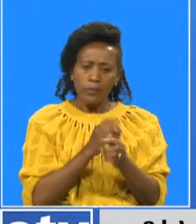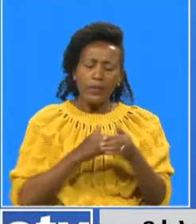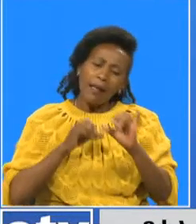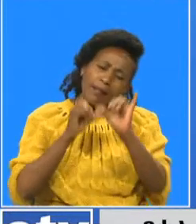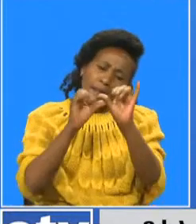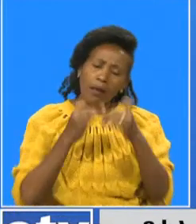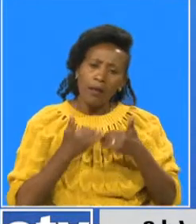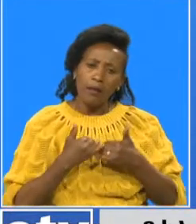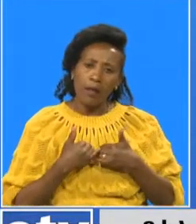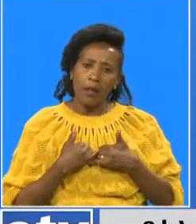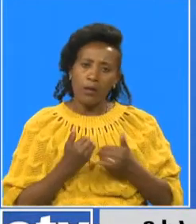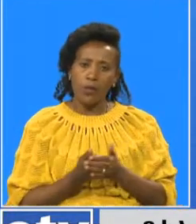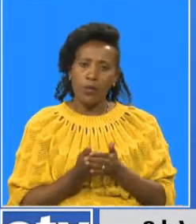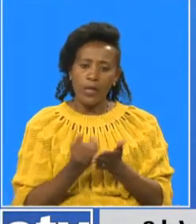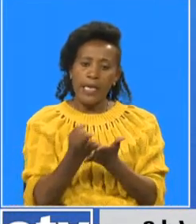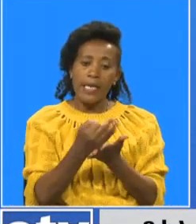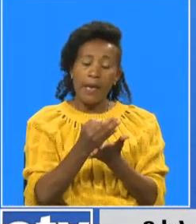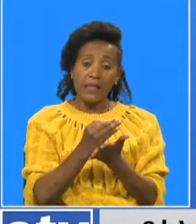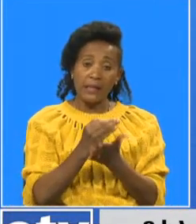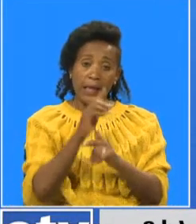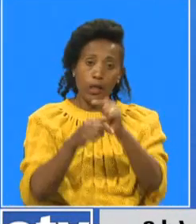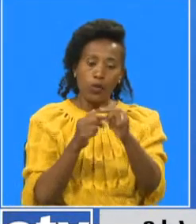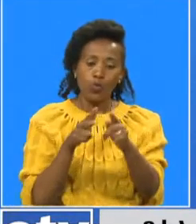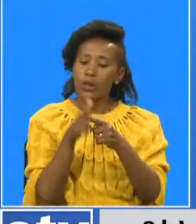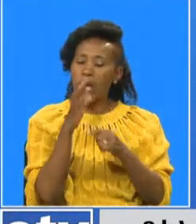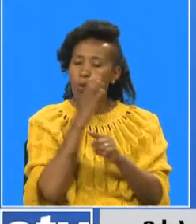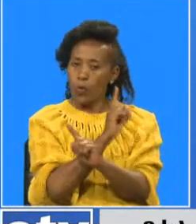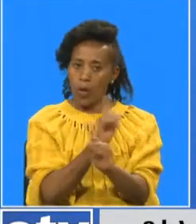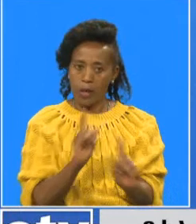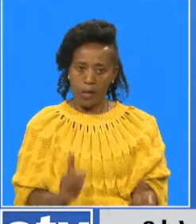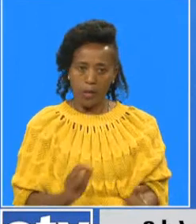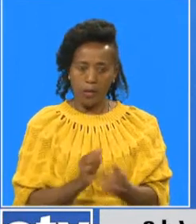ቀጣይነት ያለው የምርት ሂደቱ ሳይቋረጥ